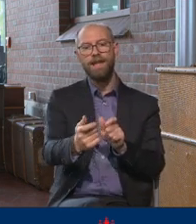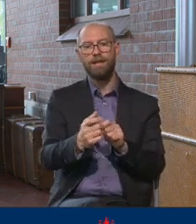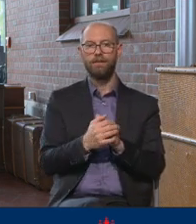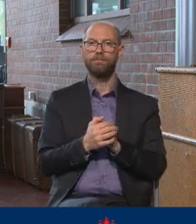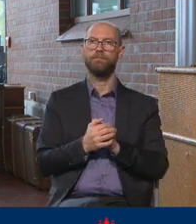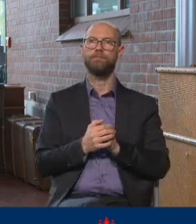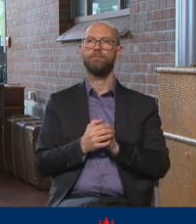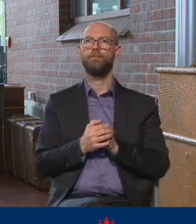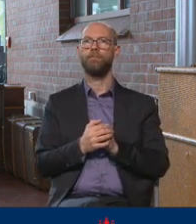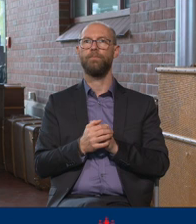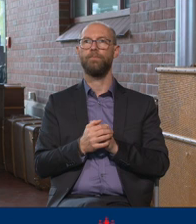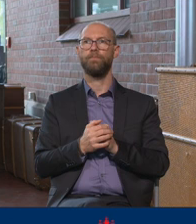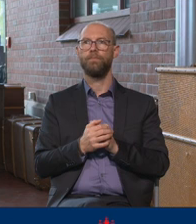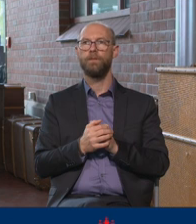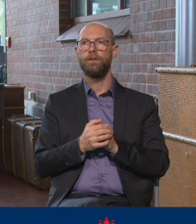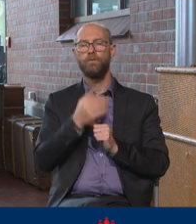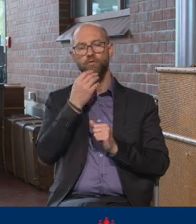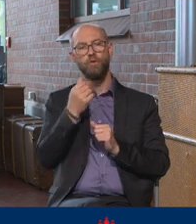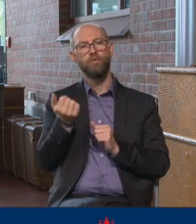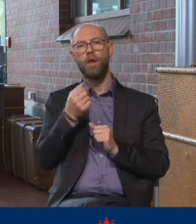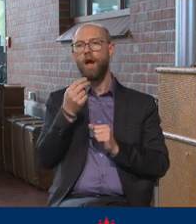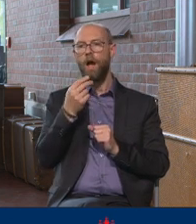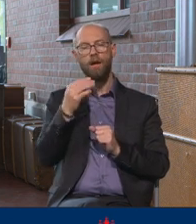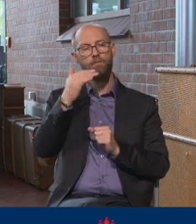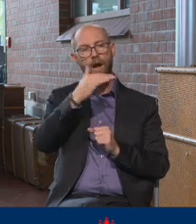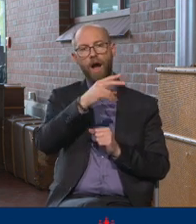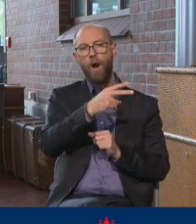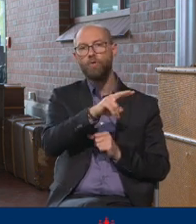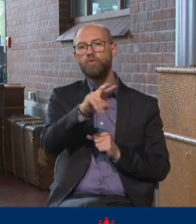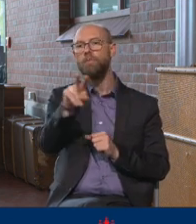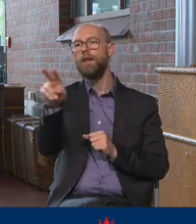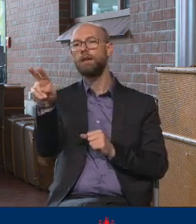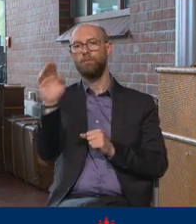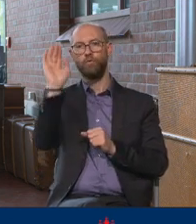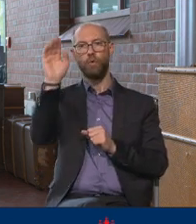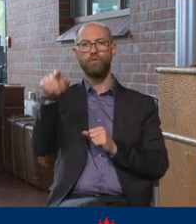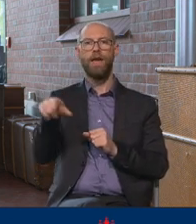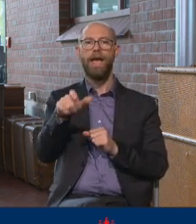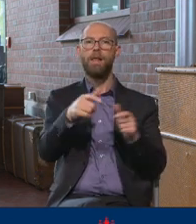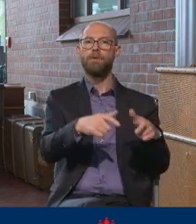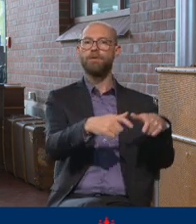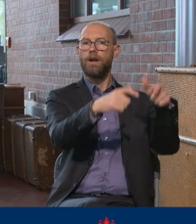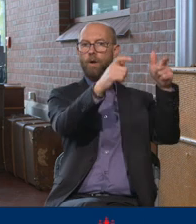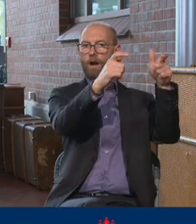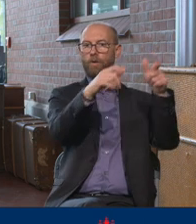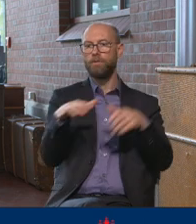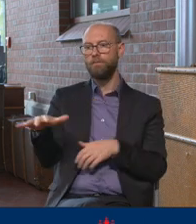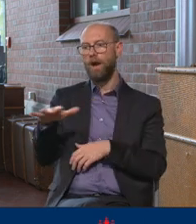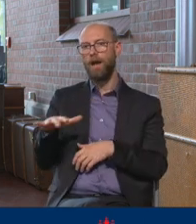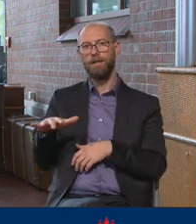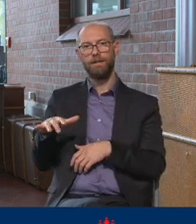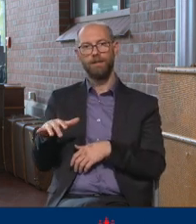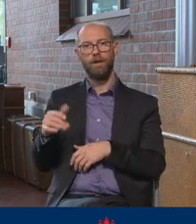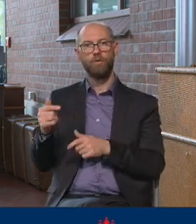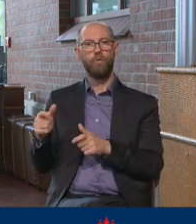ort mit tollen ausblicken in zukunft auch mit dem tower und das areal um den atombunker er durch